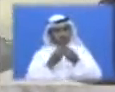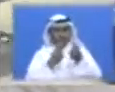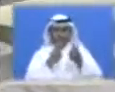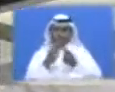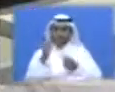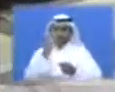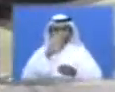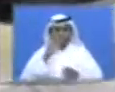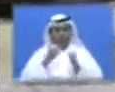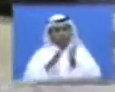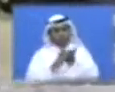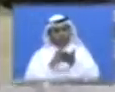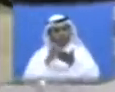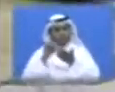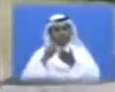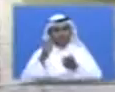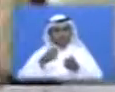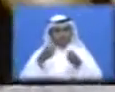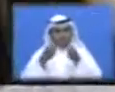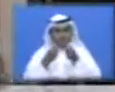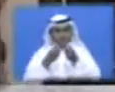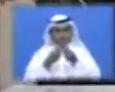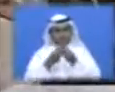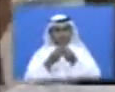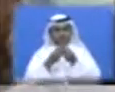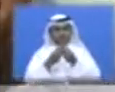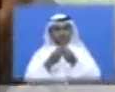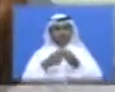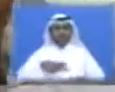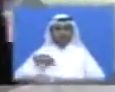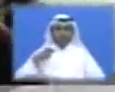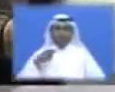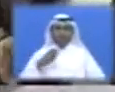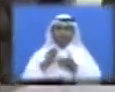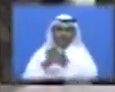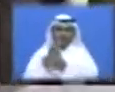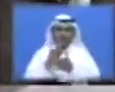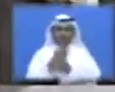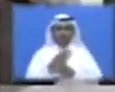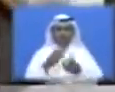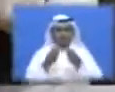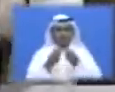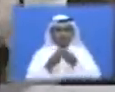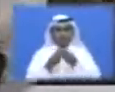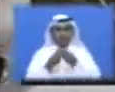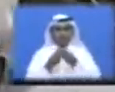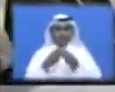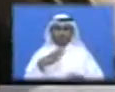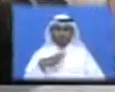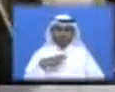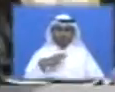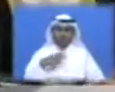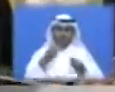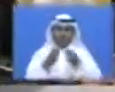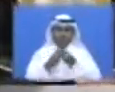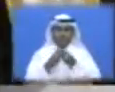الوزراء، ومعالي النائب الأول لرئيس مجلس الوزراء ووزير الخارجية الشيخ صباح الخالد الحمد الصباح، ومعالي نائب